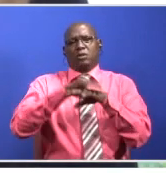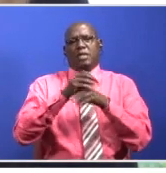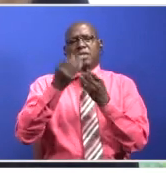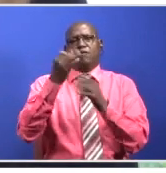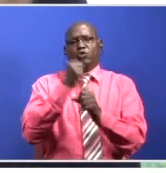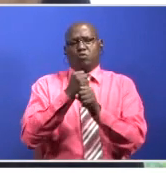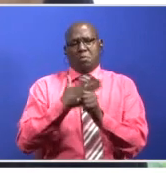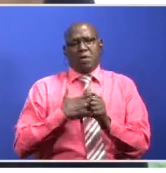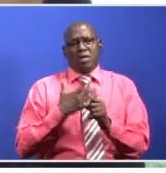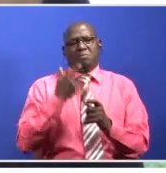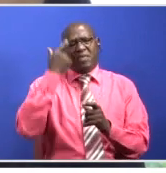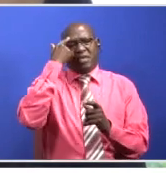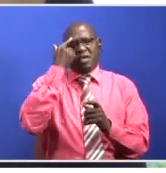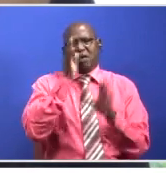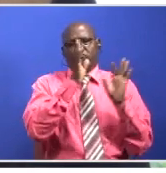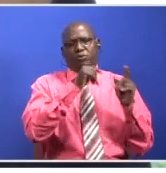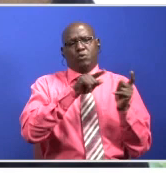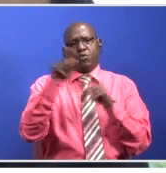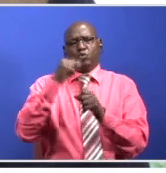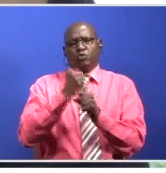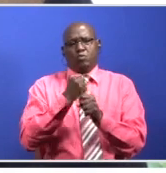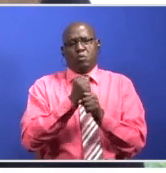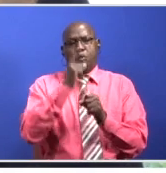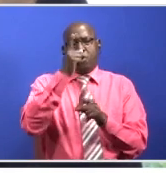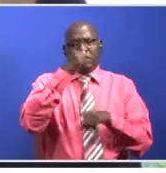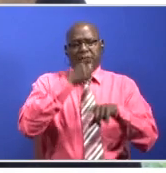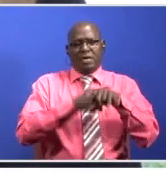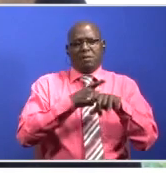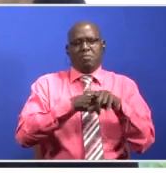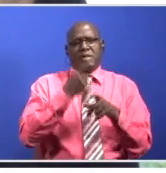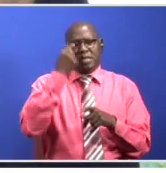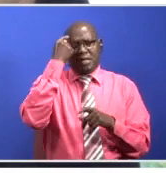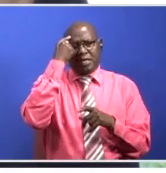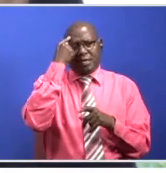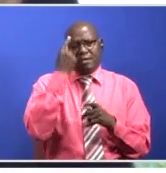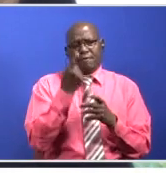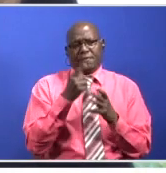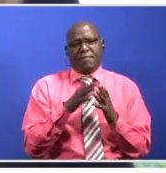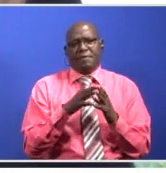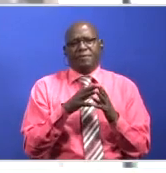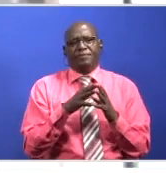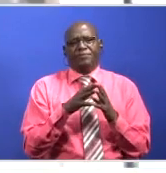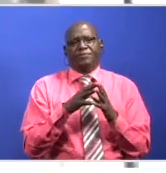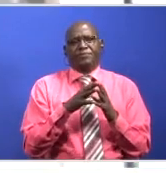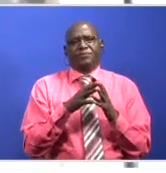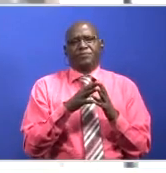naenda kibarua. Lakini wakati mmoja ilifikia tu ile